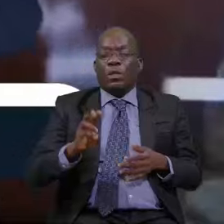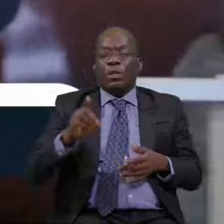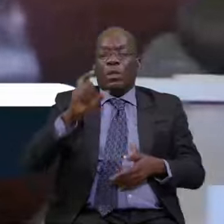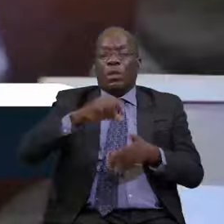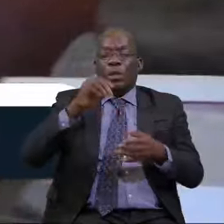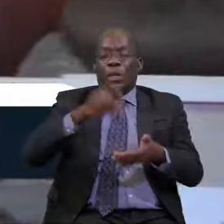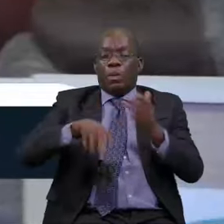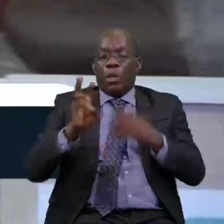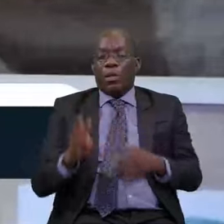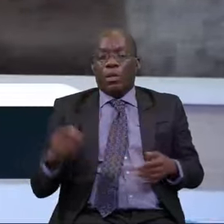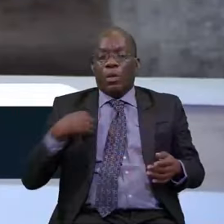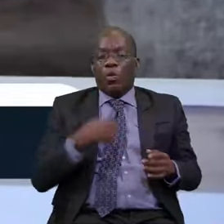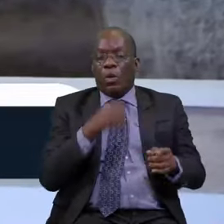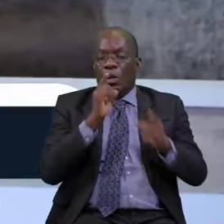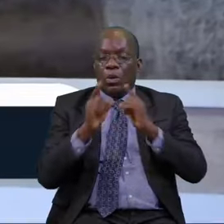6,